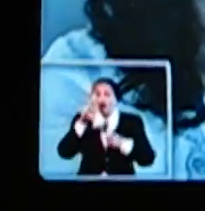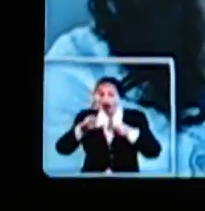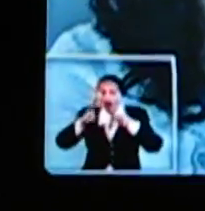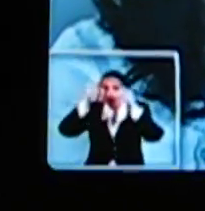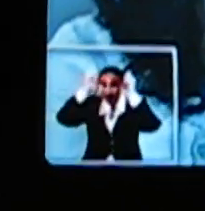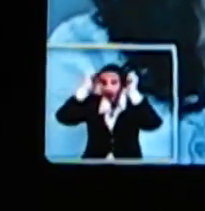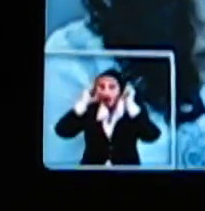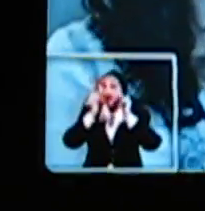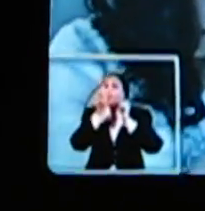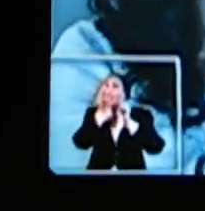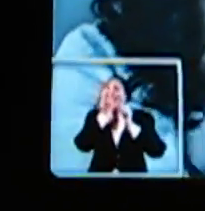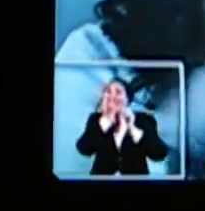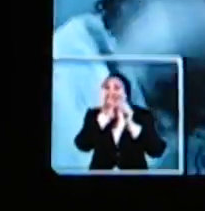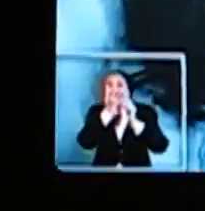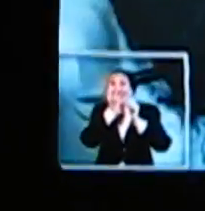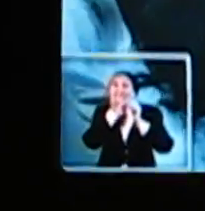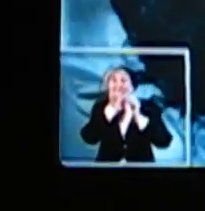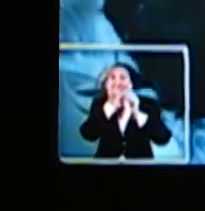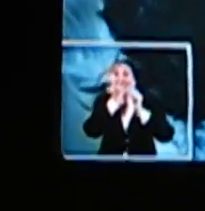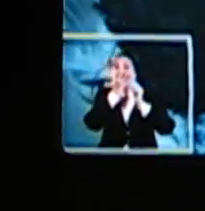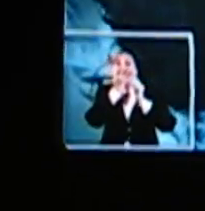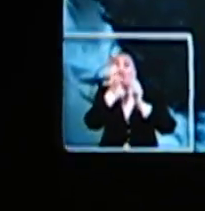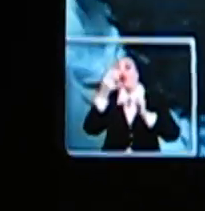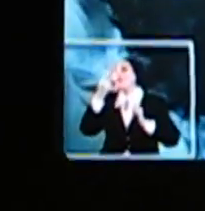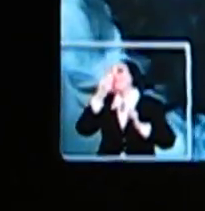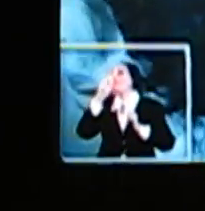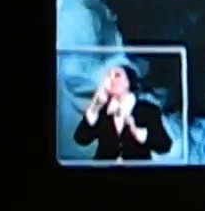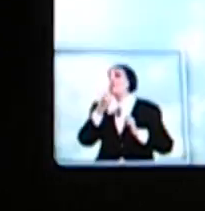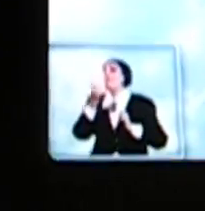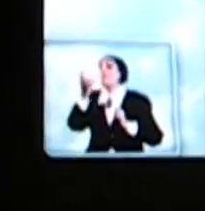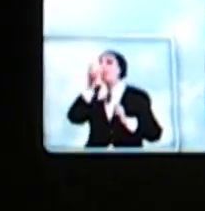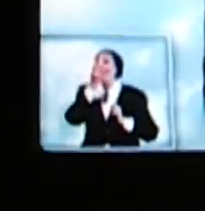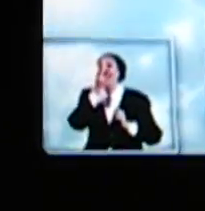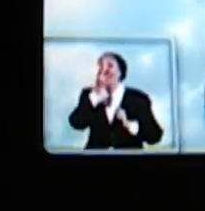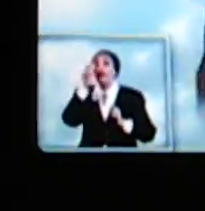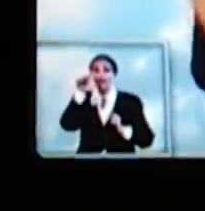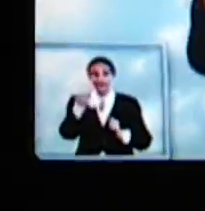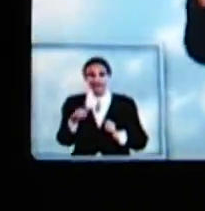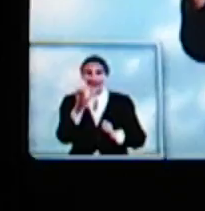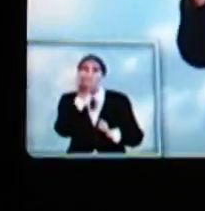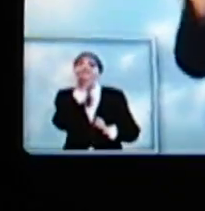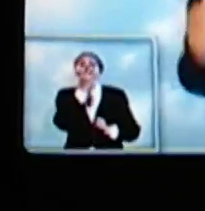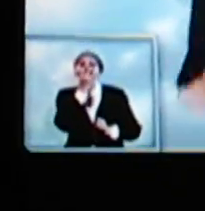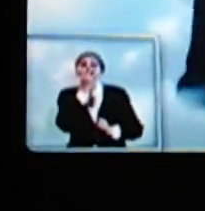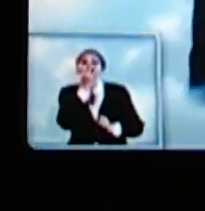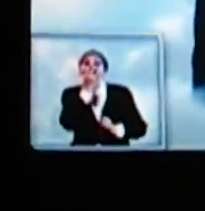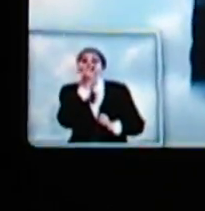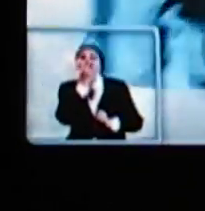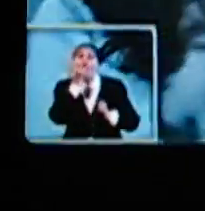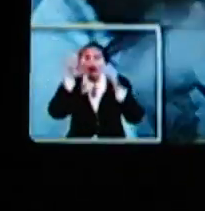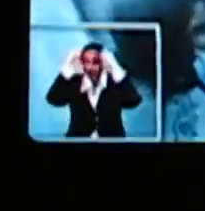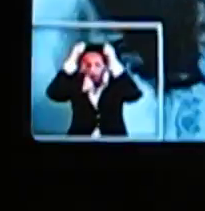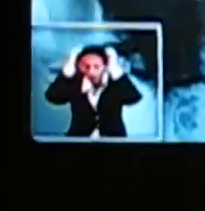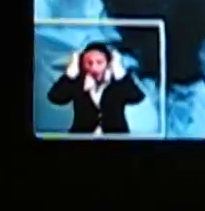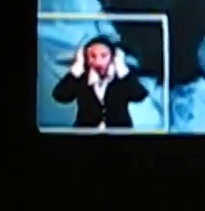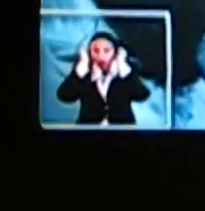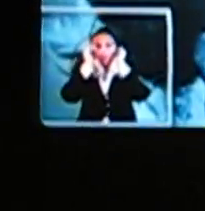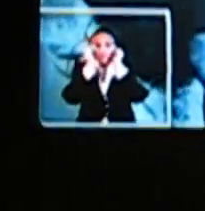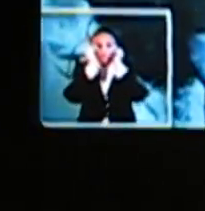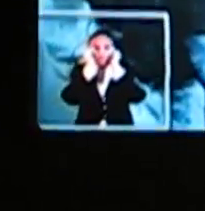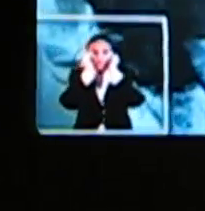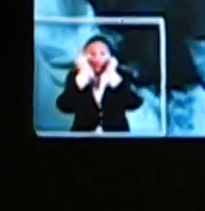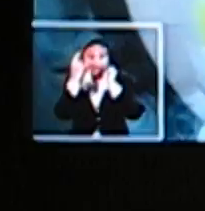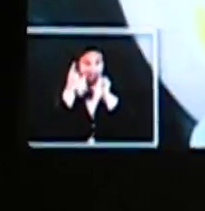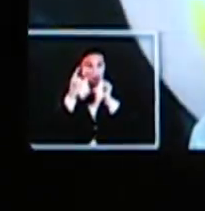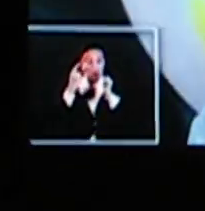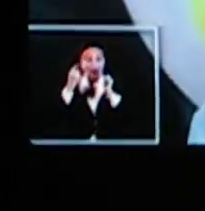قناع إليك بشدة وضعه فوق الأنف والفم. ثبت القناع فوق الأنف والفم بإحكام الرباط المطاطي